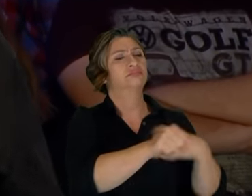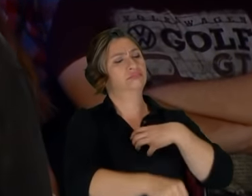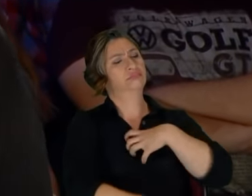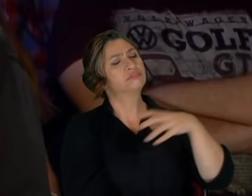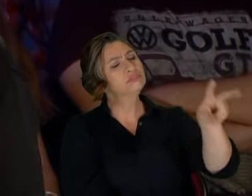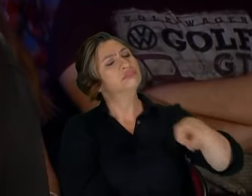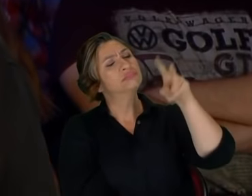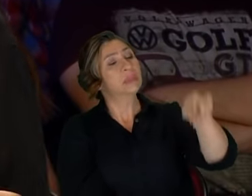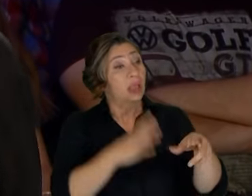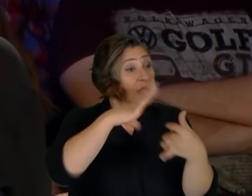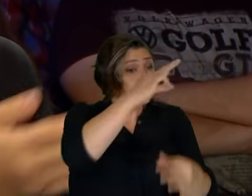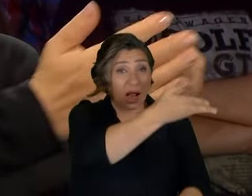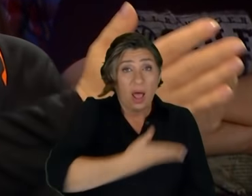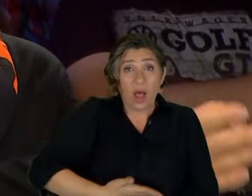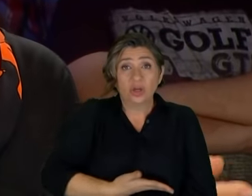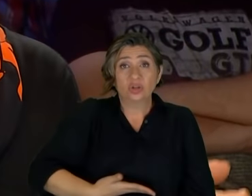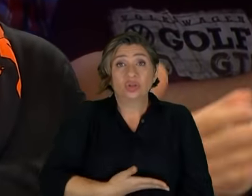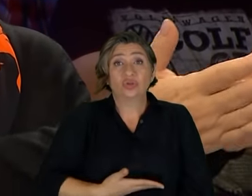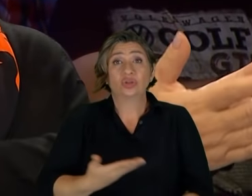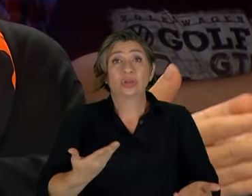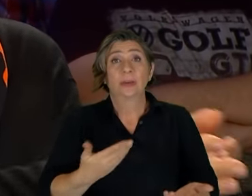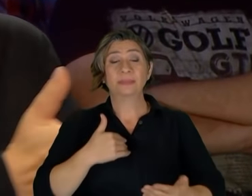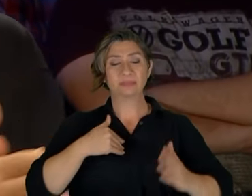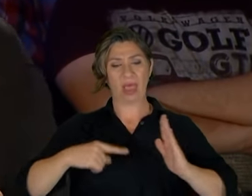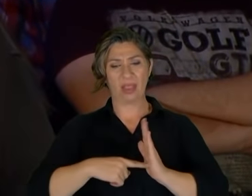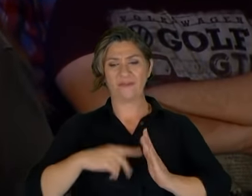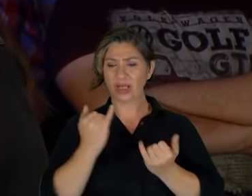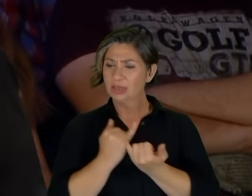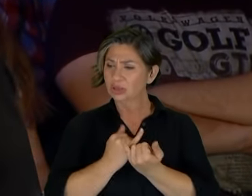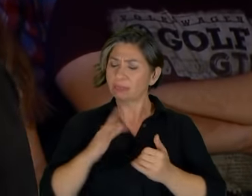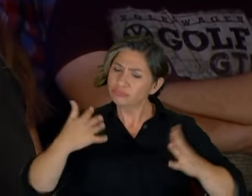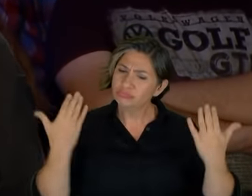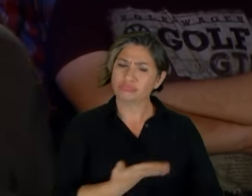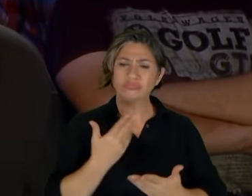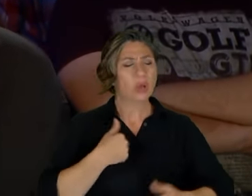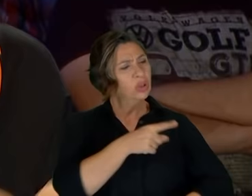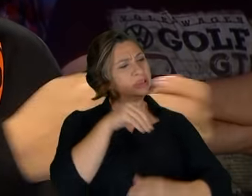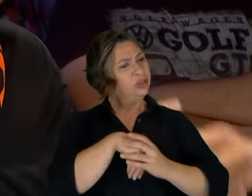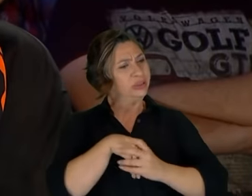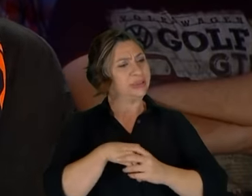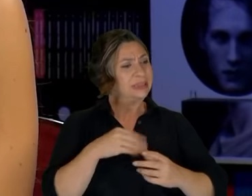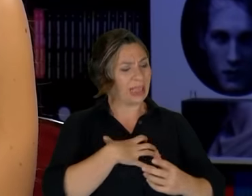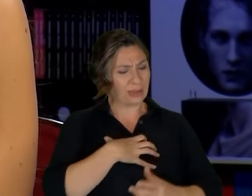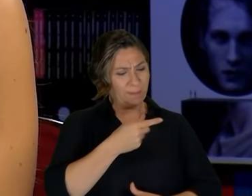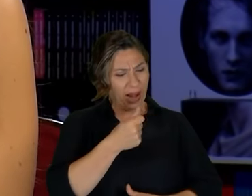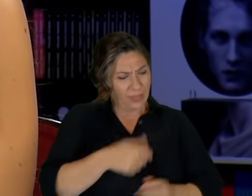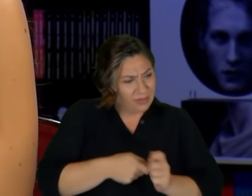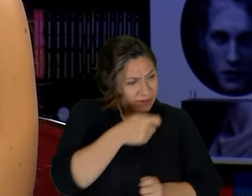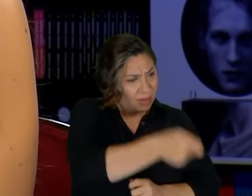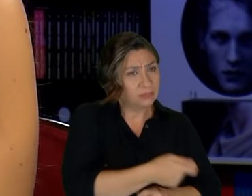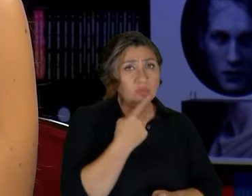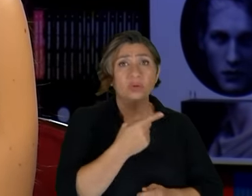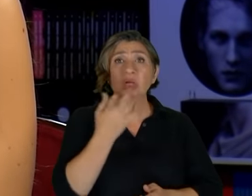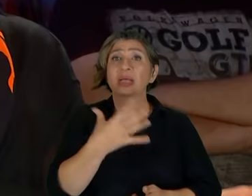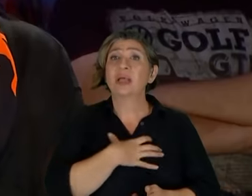Ve insanlar aç. İşte diyelim ki bizim idealist kardeşlerimiz gidiyor. Onlar için diyor ki ben onlara diyor kendi paramdan verdim diyor.